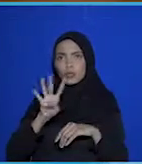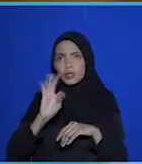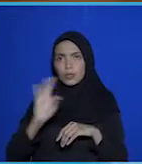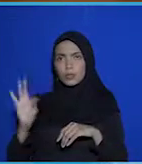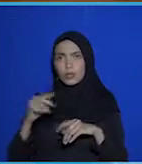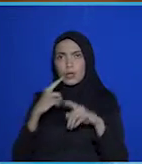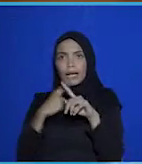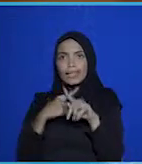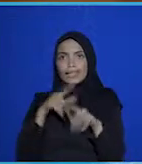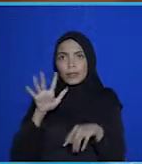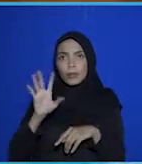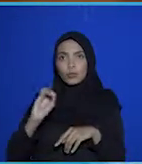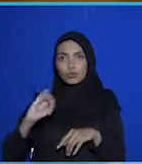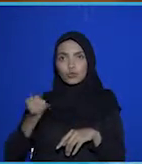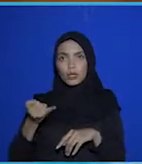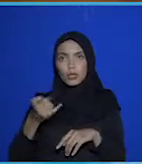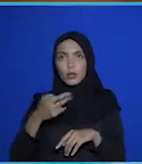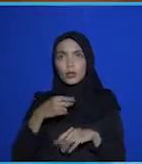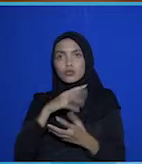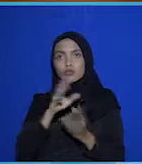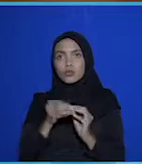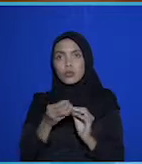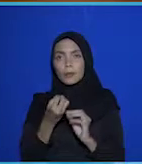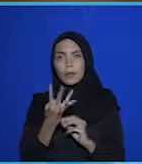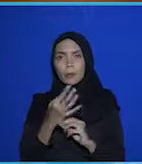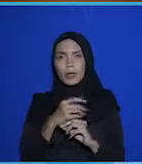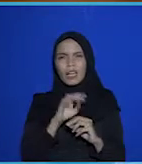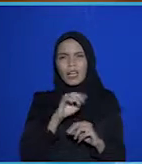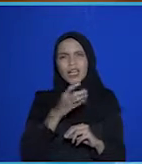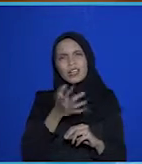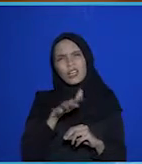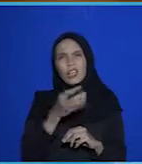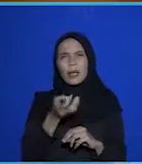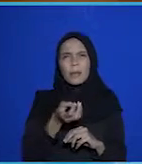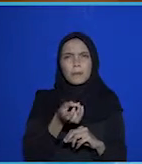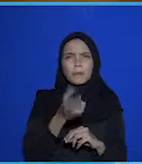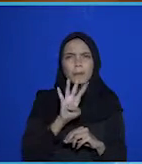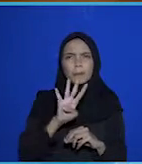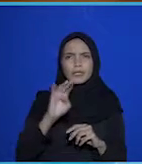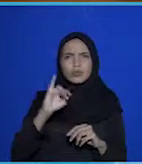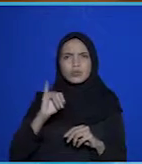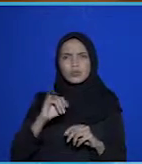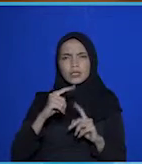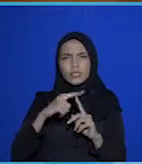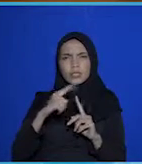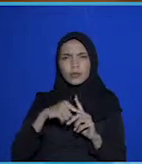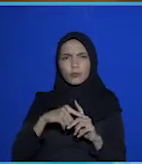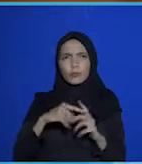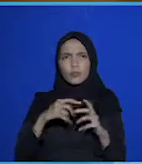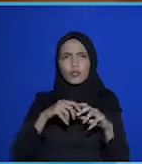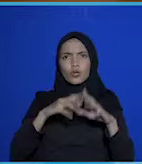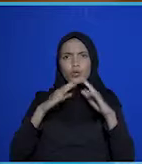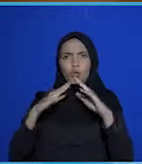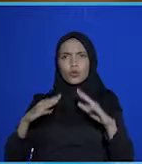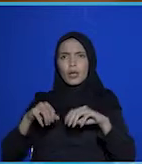banyak, kalau 74 ribu dikali 50 juta berapa coba? Jadi hampir mendekati 4 triliun. Rumah rusak ringan juga